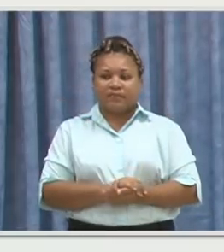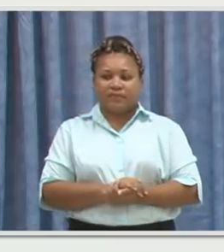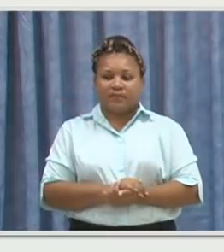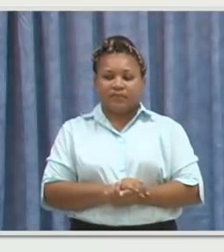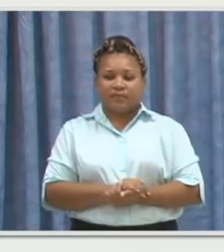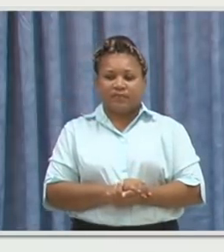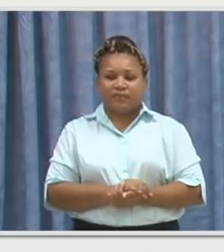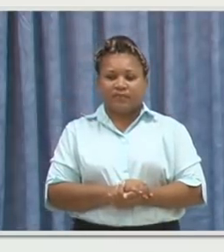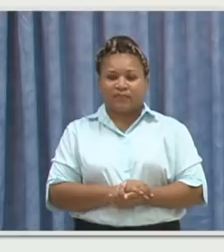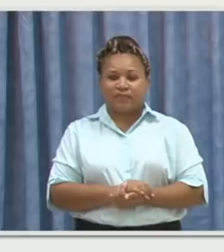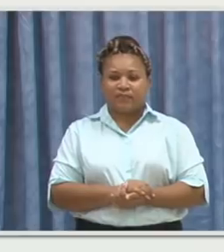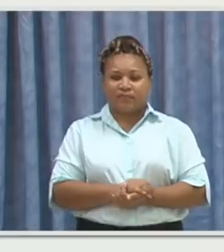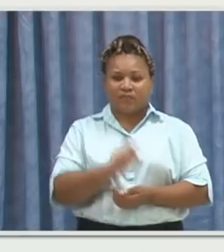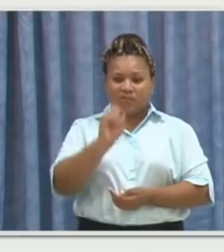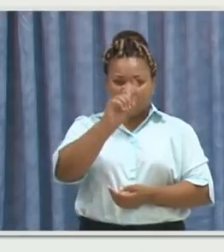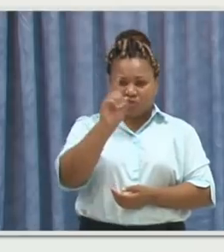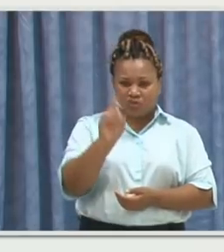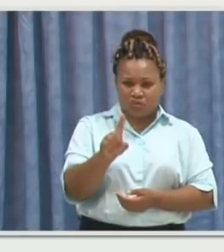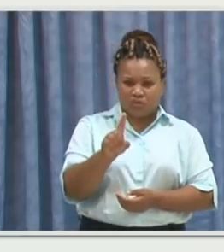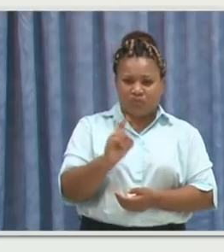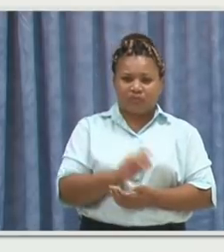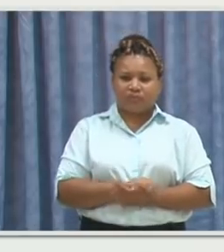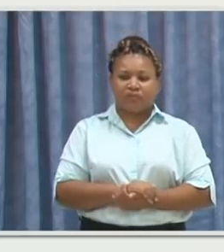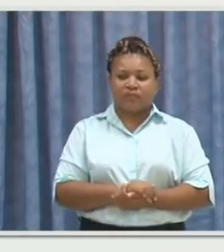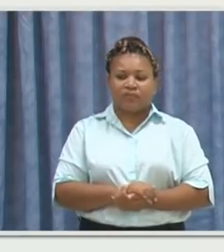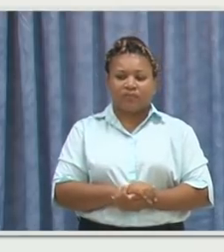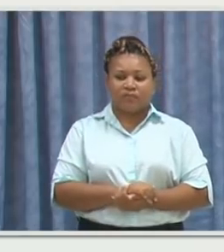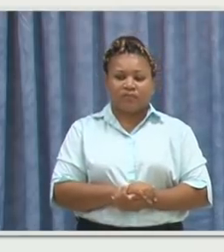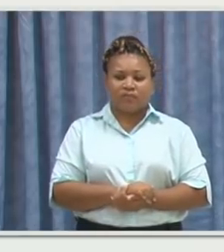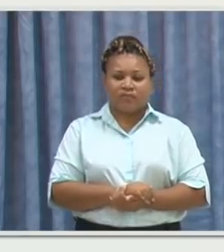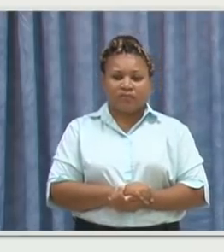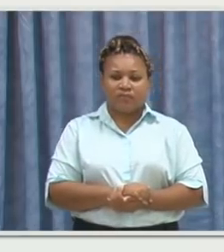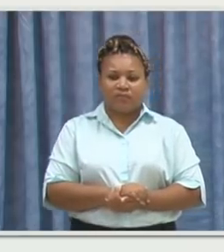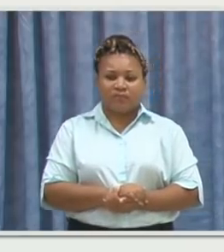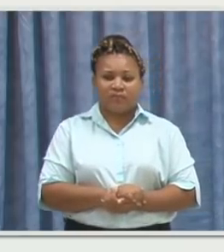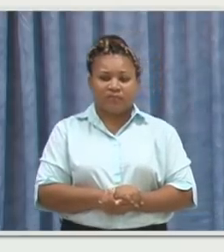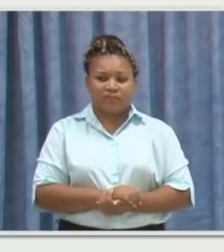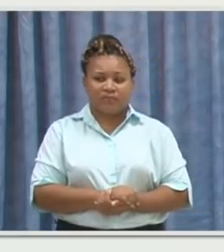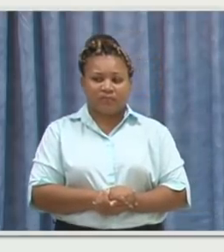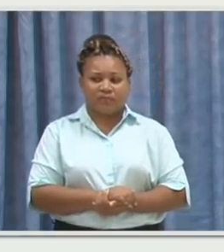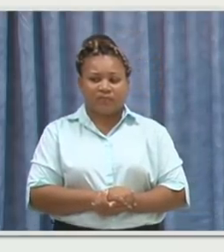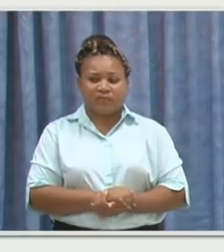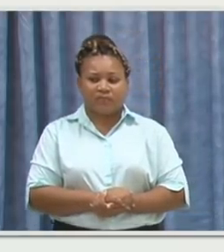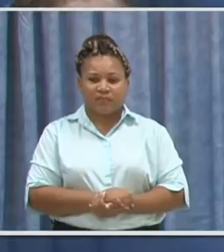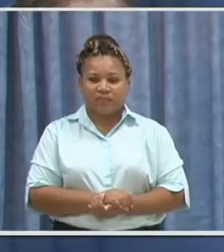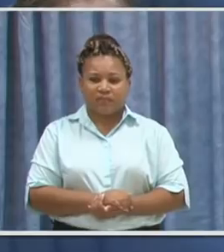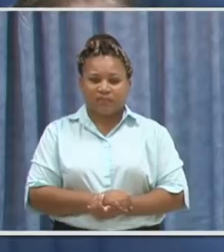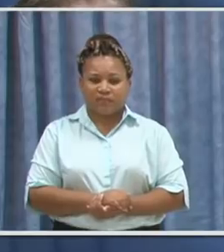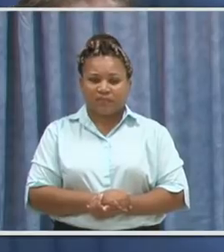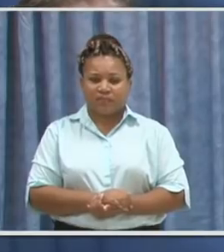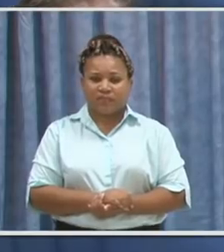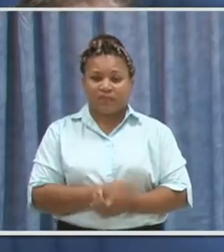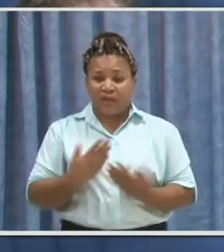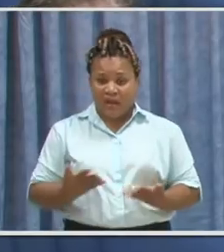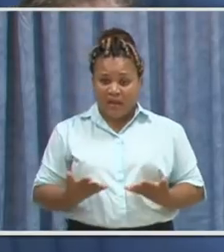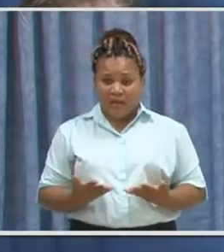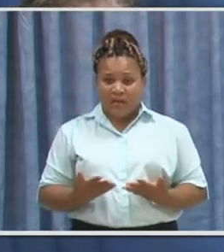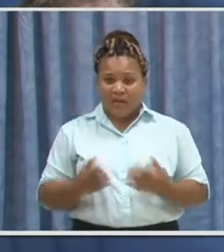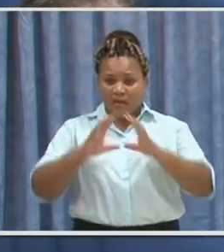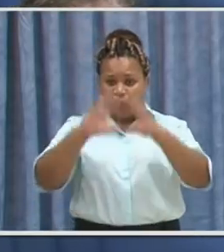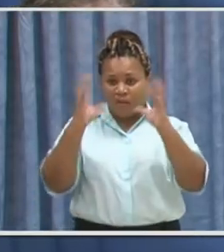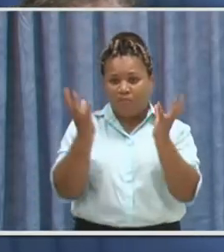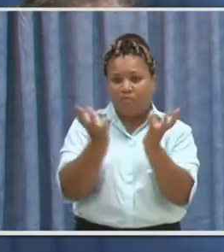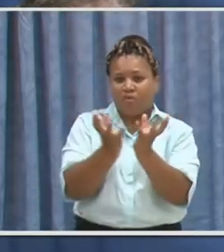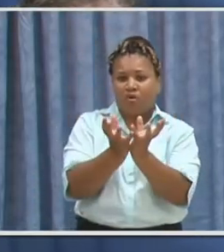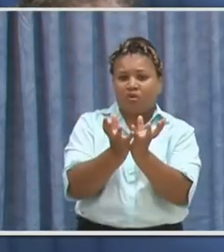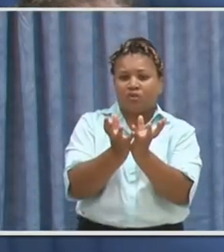Pour ce qui concerne une maladie, non, une maladie assez nouvelle, Kawasaki, qui affecte les enfants, qui